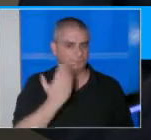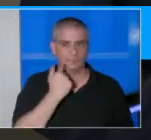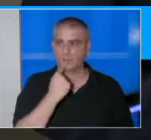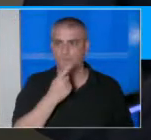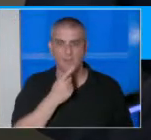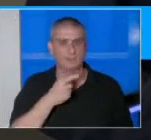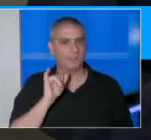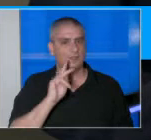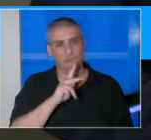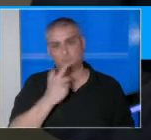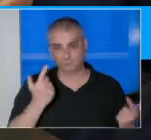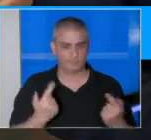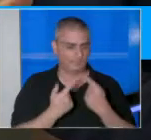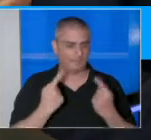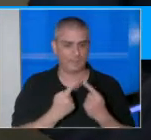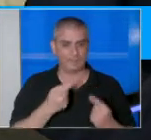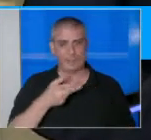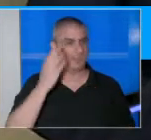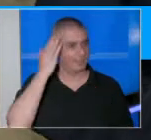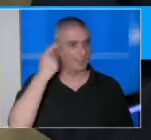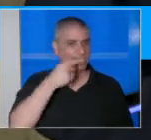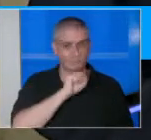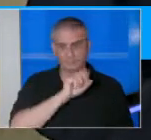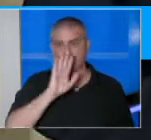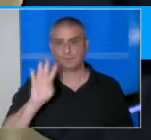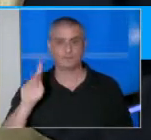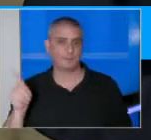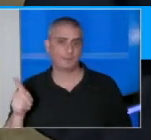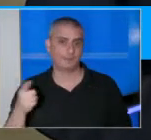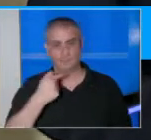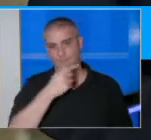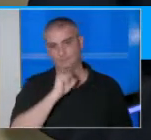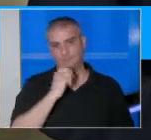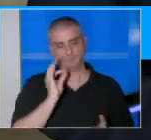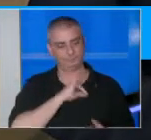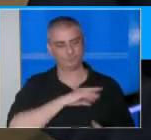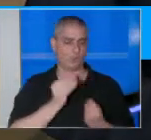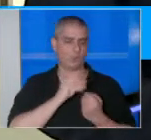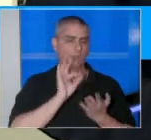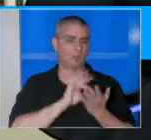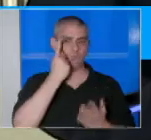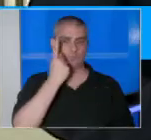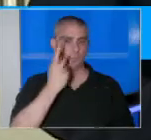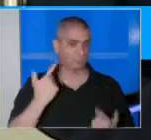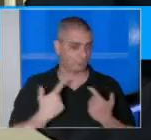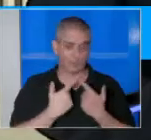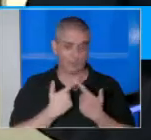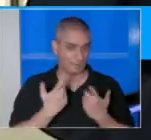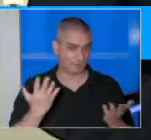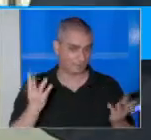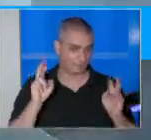קוזין במלחמה, אם תרצה, בין גדעון סער לבין נתניהו. גדעון סער מרוויח עוד נקודה, אז במלחמה